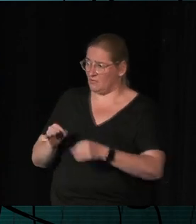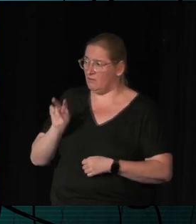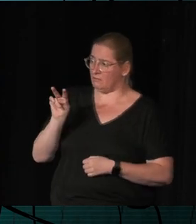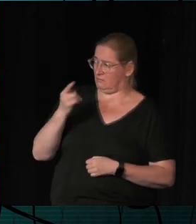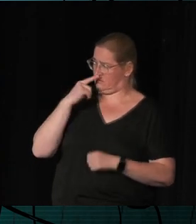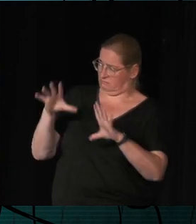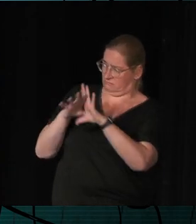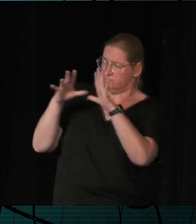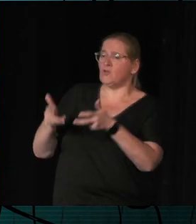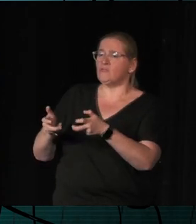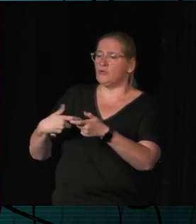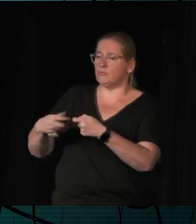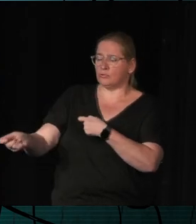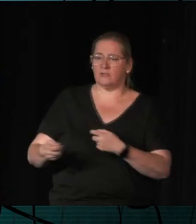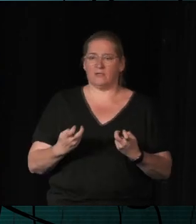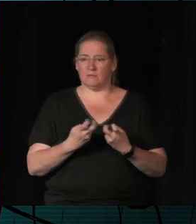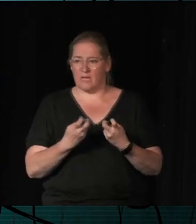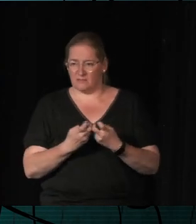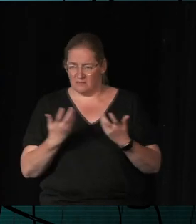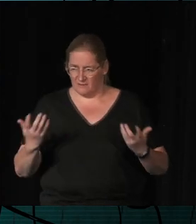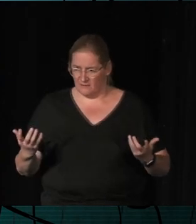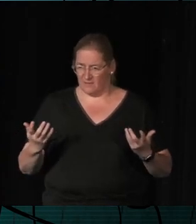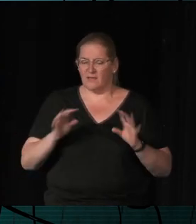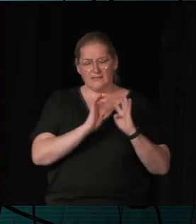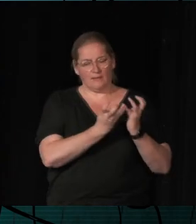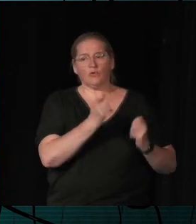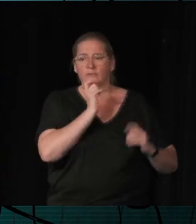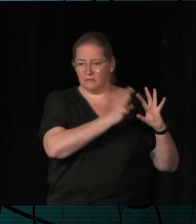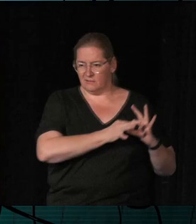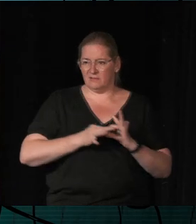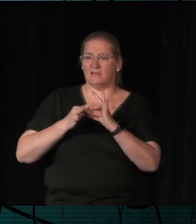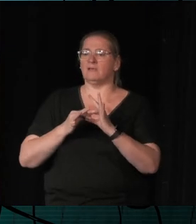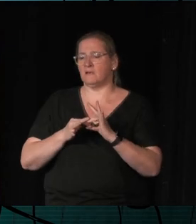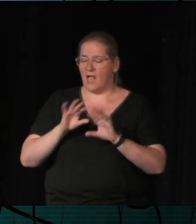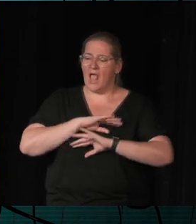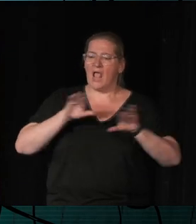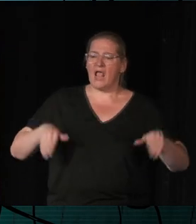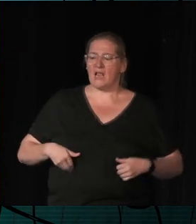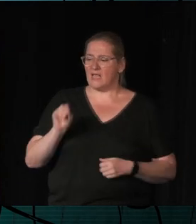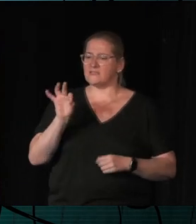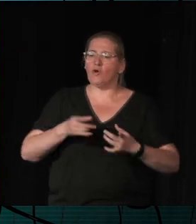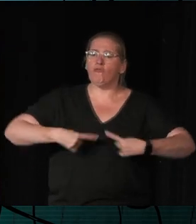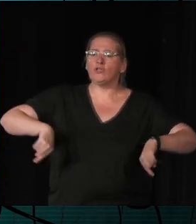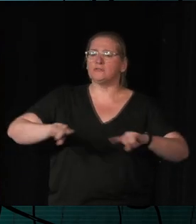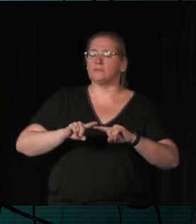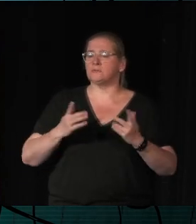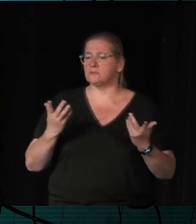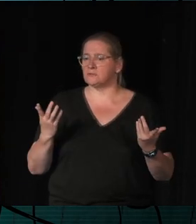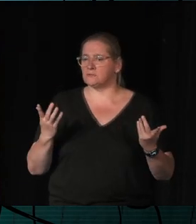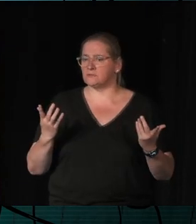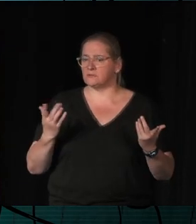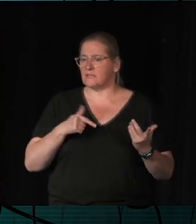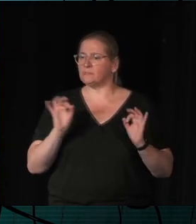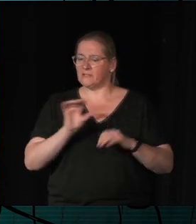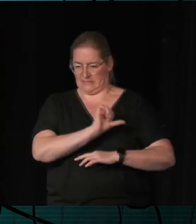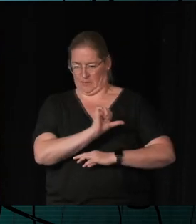Si on fait une petite parenthèse AAA pour rebondir sur la table précédente, est-ce que finalement The Last of Us Partout n'incarne pas le mieux